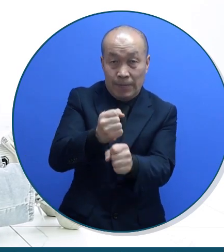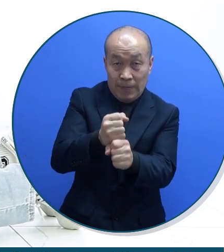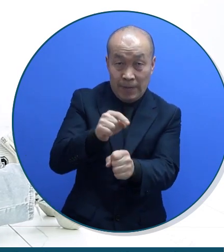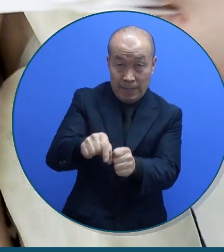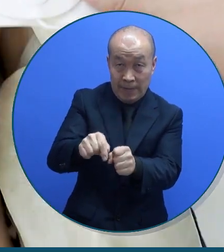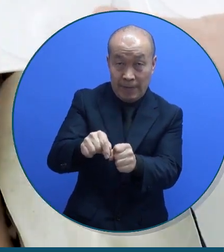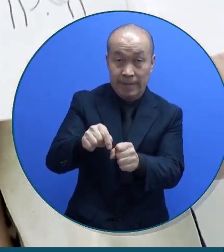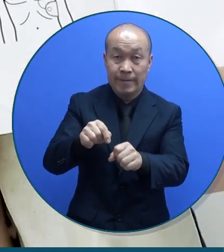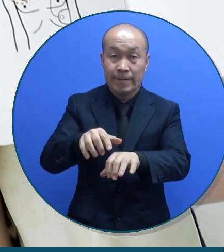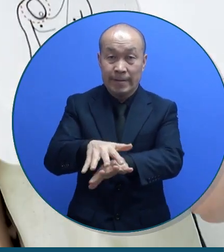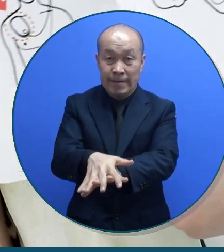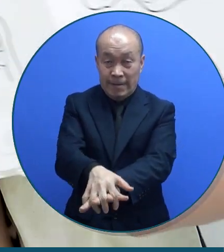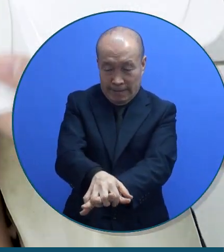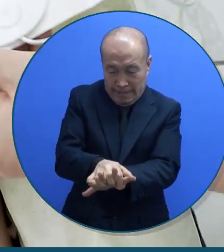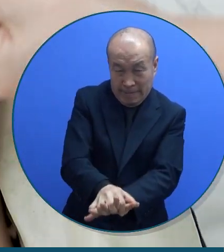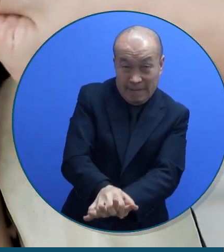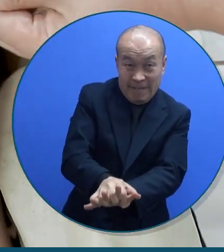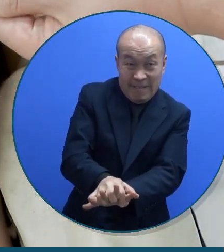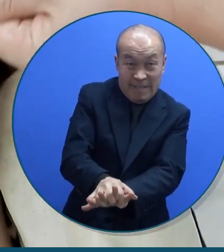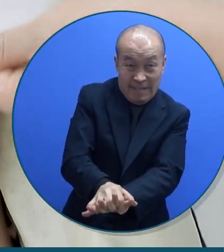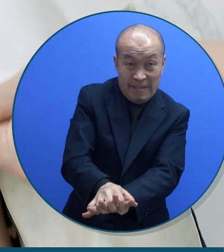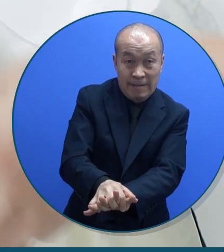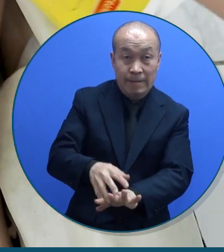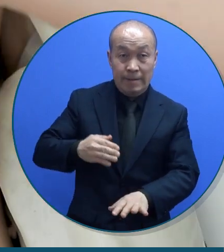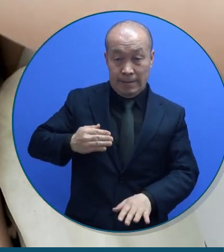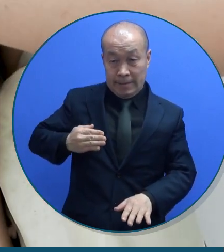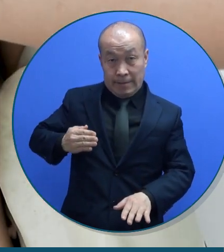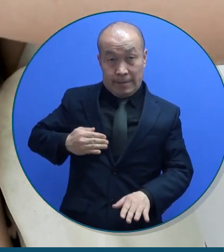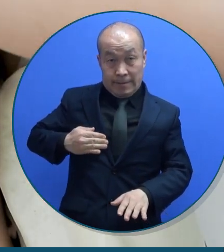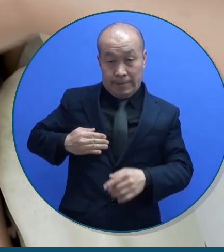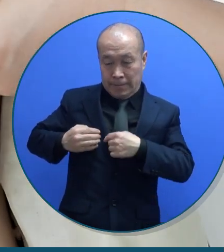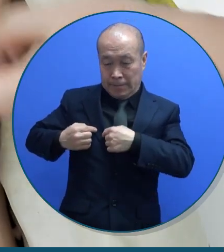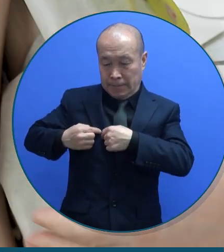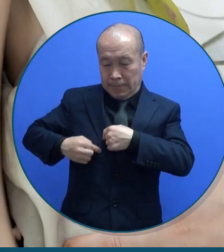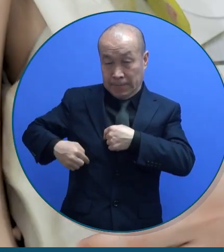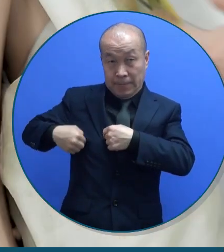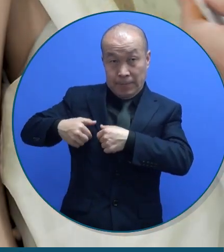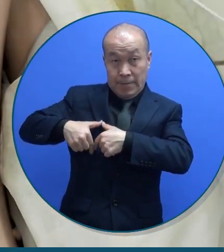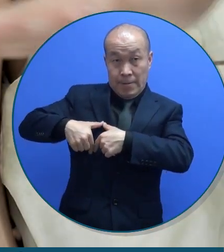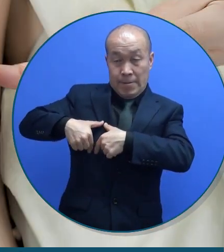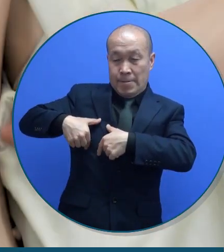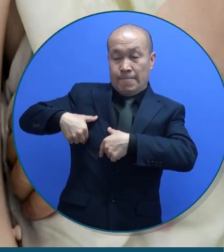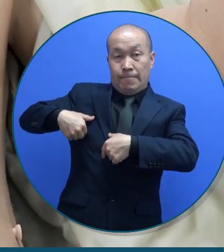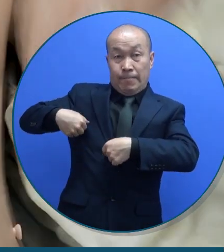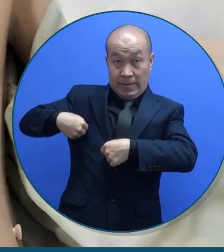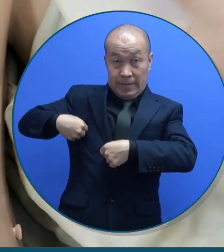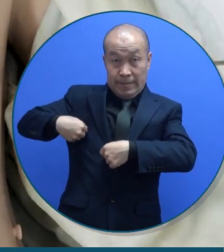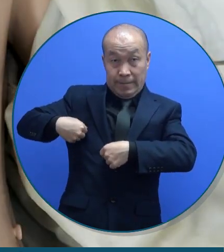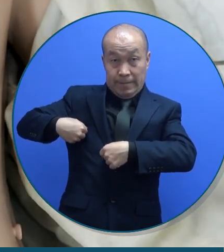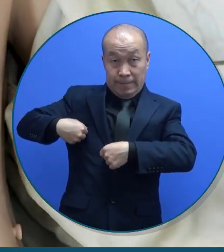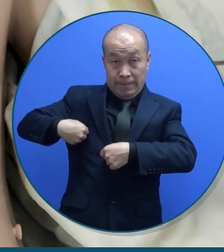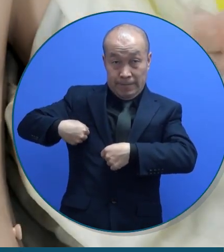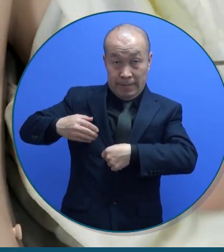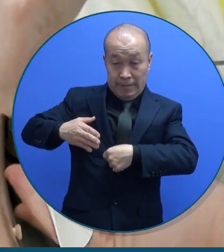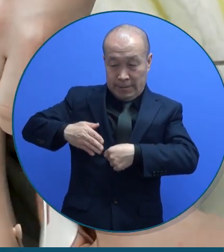해주세요. 패드를 꺼내 하나는 오른쪽 빗장뼈 아래, 나머지 하나는 왼쪽 유두선